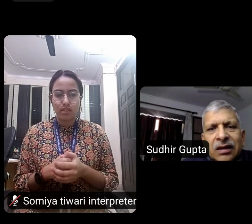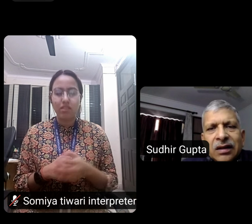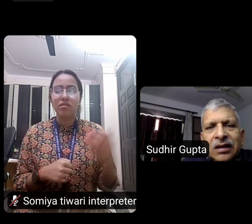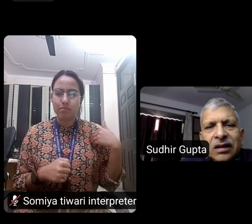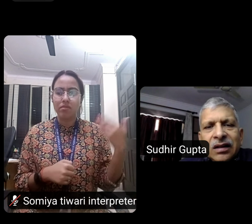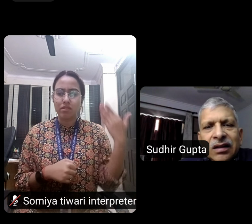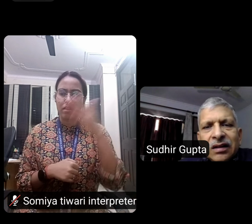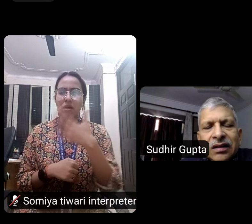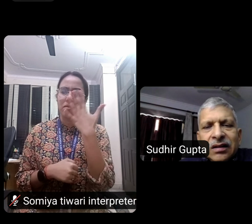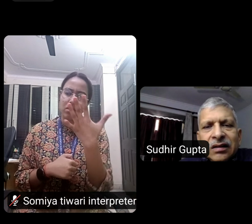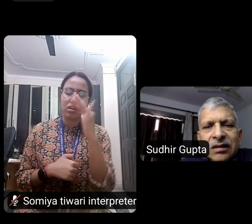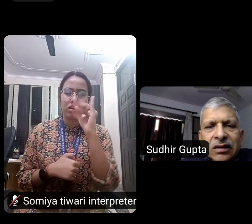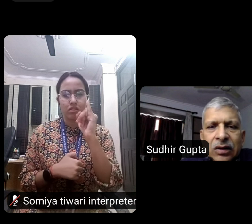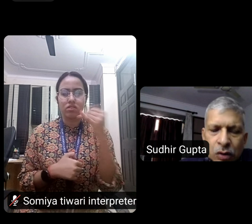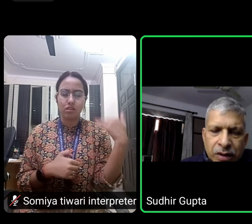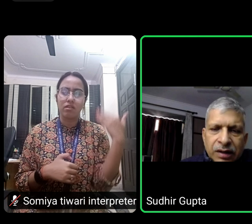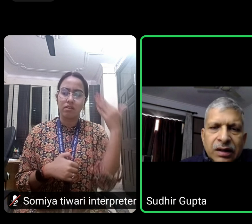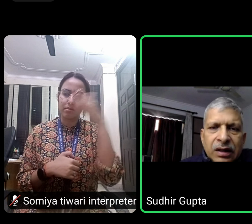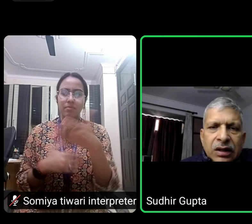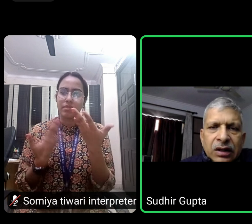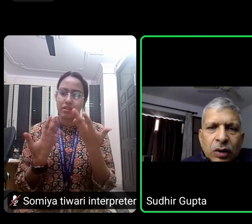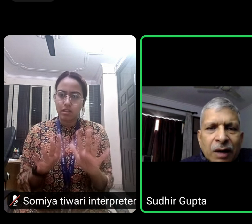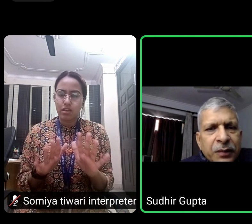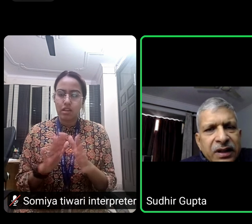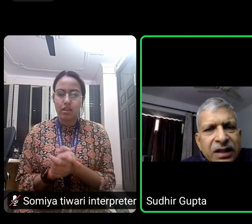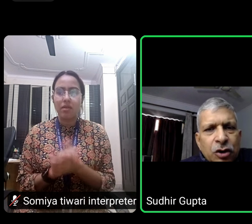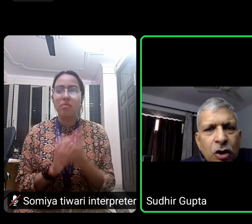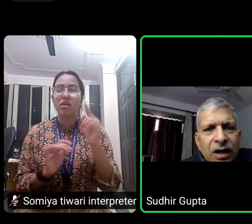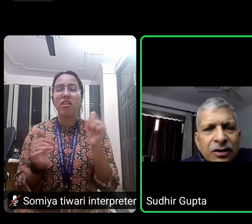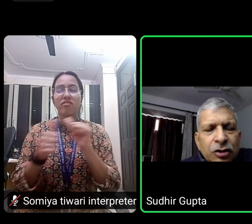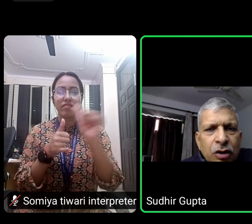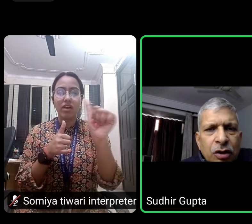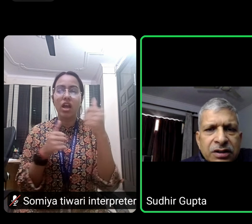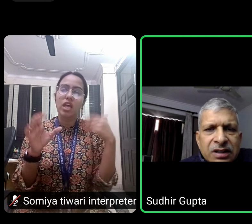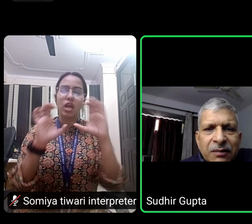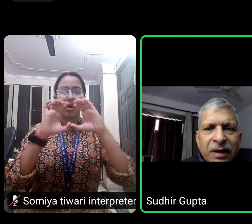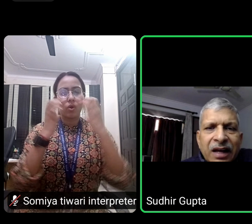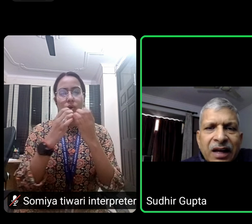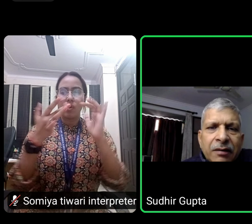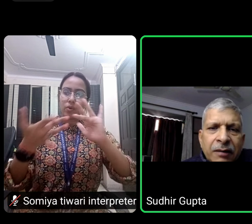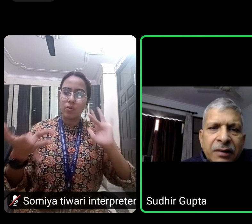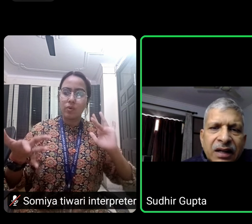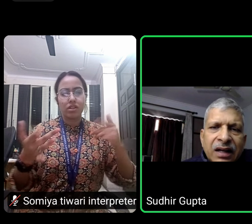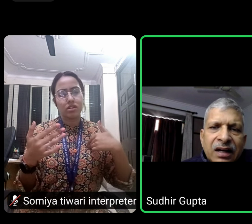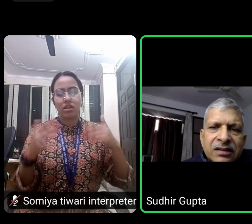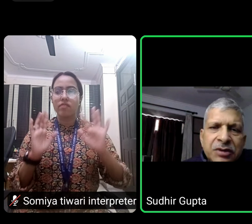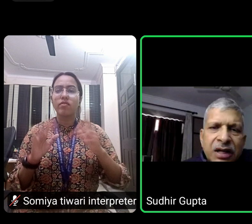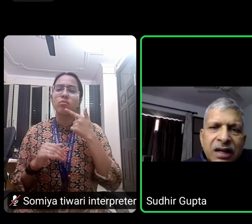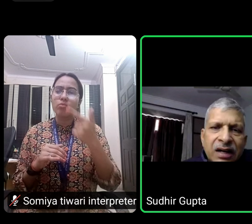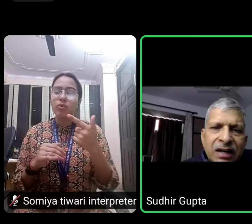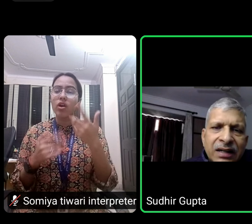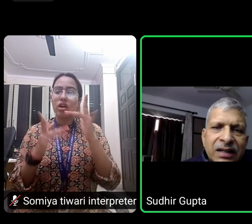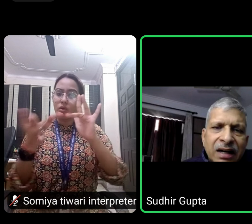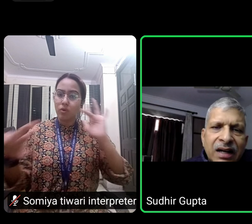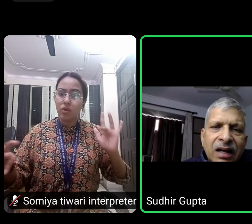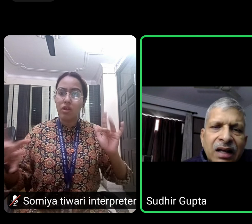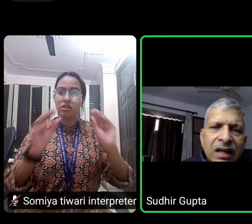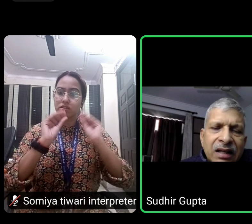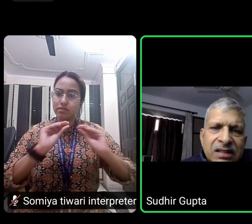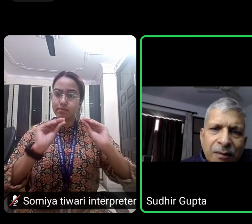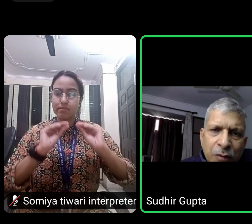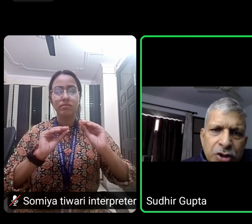हूँ, फिर भी 5-6 बार मैं गई हूँ। ओके, तो आप ये जो ऑनलाइन जो सिस्टम है बताने का, समझाने का, गाइड करने